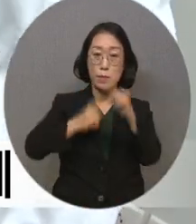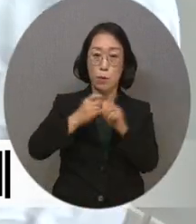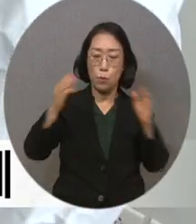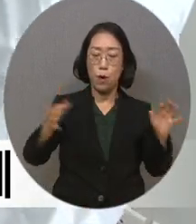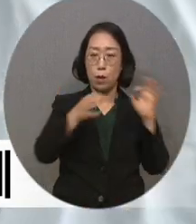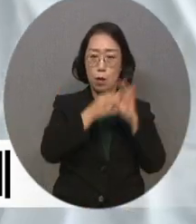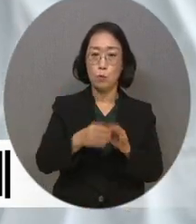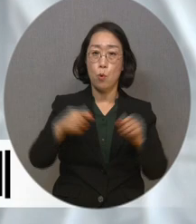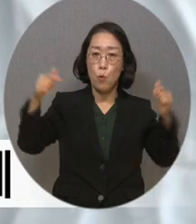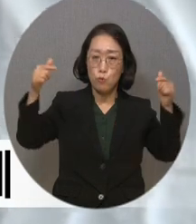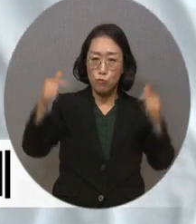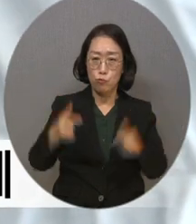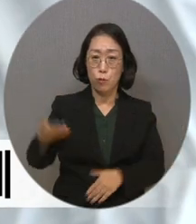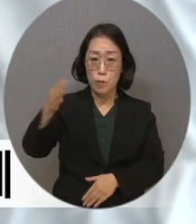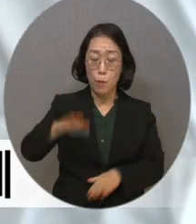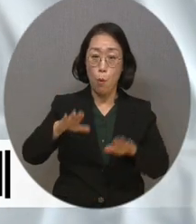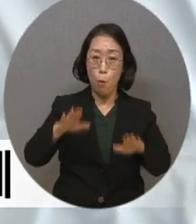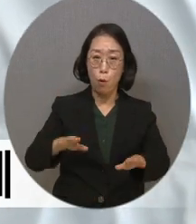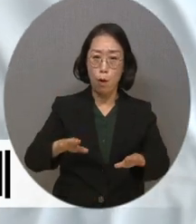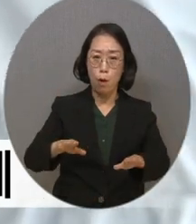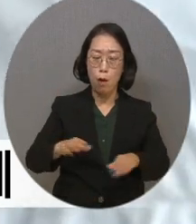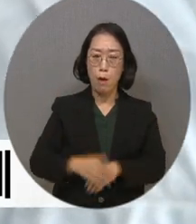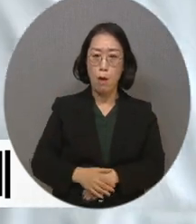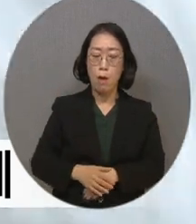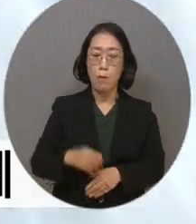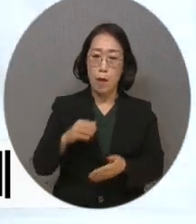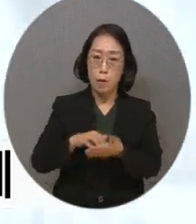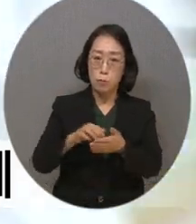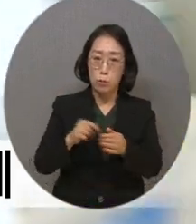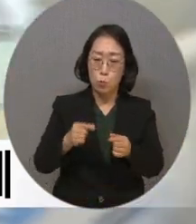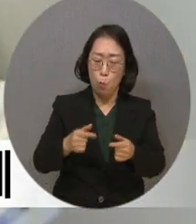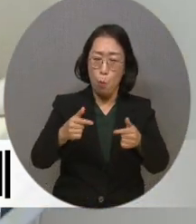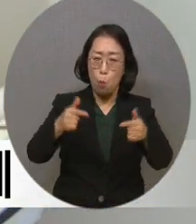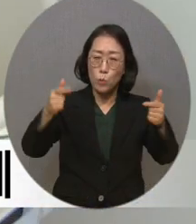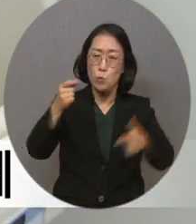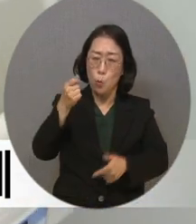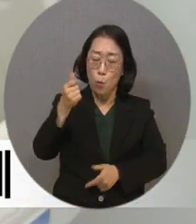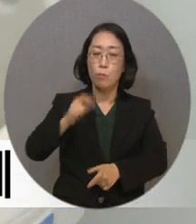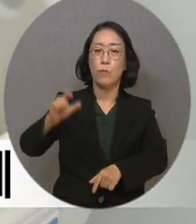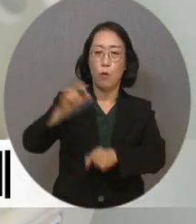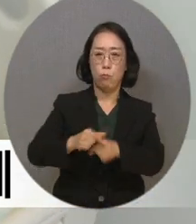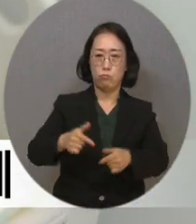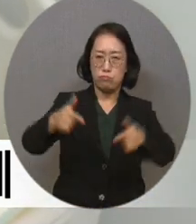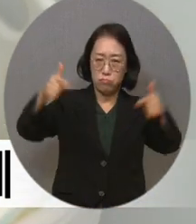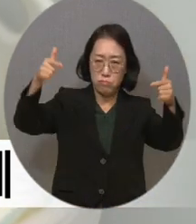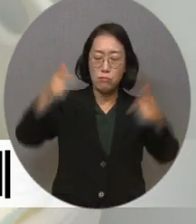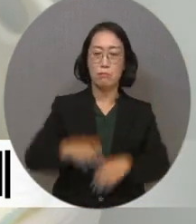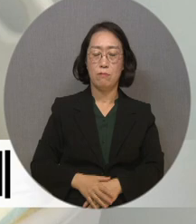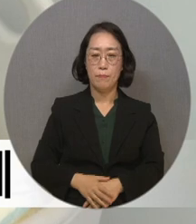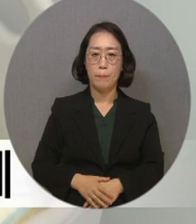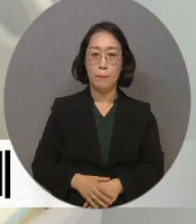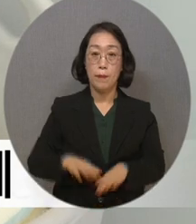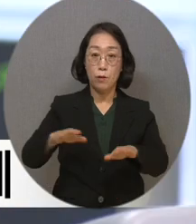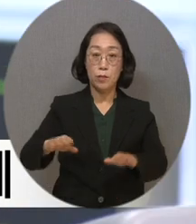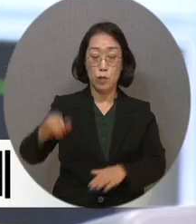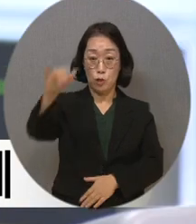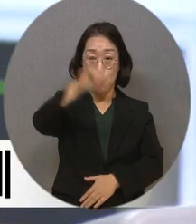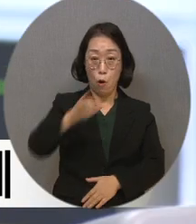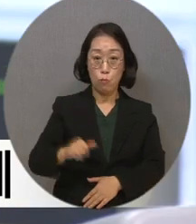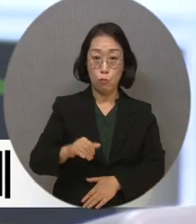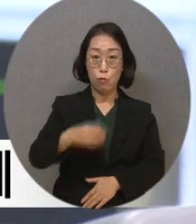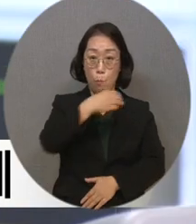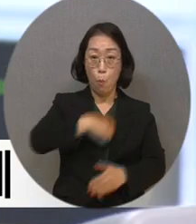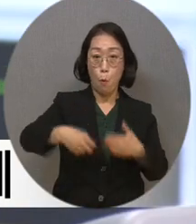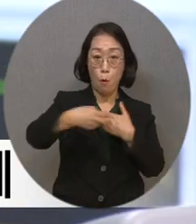이어왔지만 올해 초부터 감소세가 둔화하면서 12년 만에 증가세를 보였습니다. 현재 전국